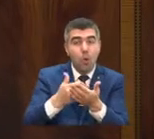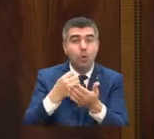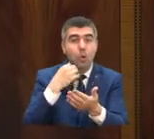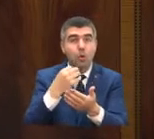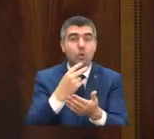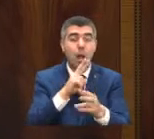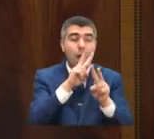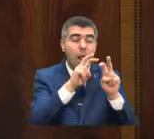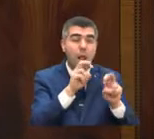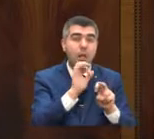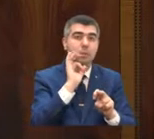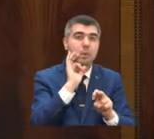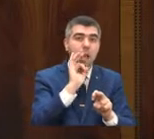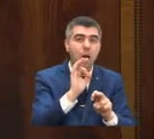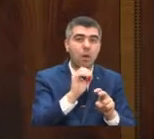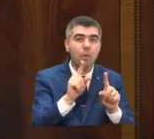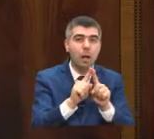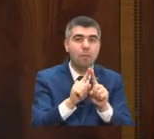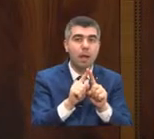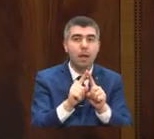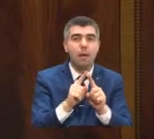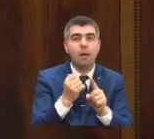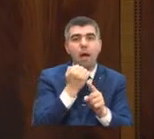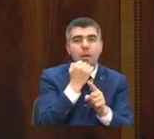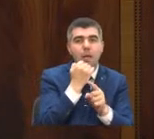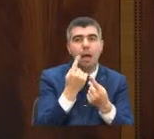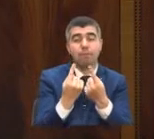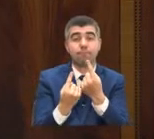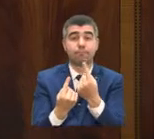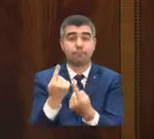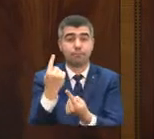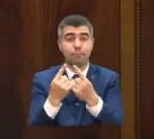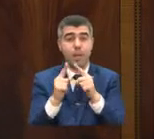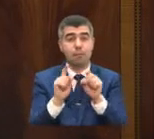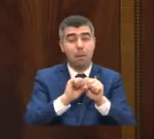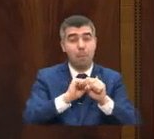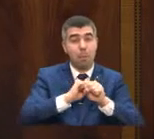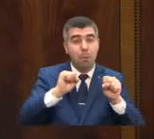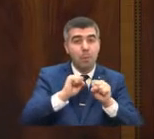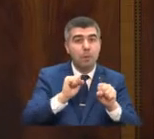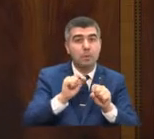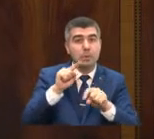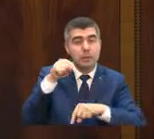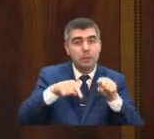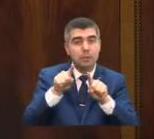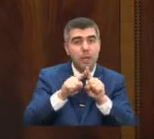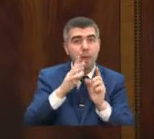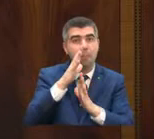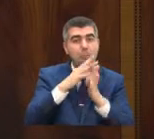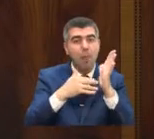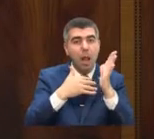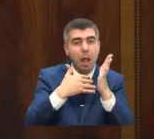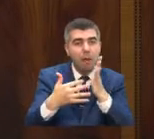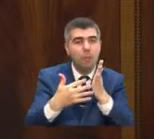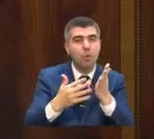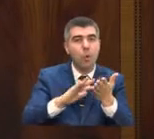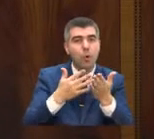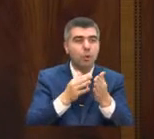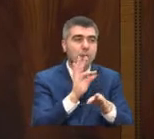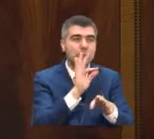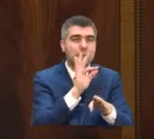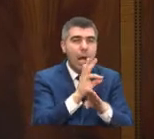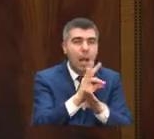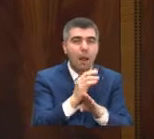المغلوطة لدى بعض المتابعين في قضايا الإرهاب، وذلك من خلال البرامج تسعى إلى المراجعة الفكرية